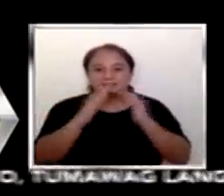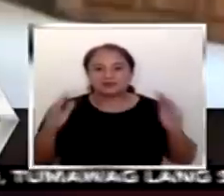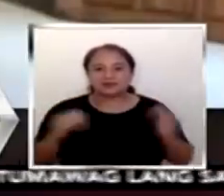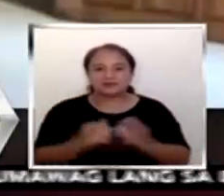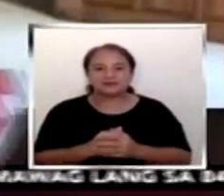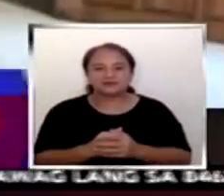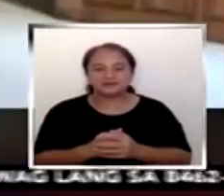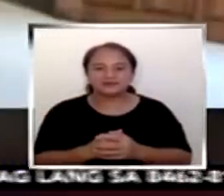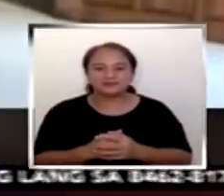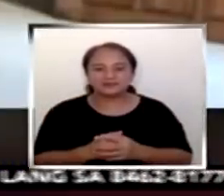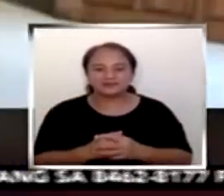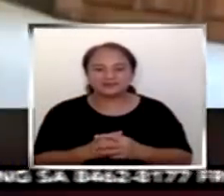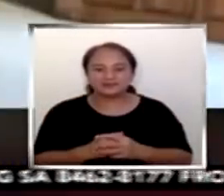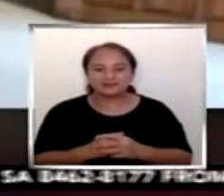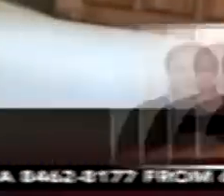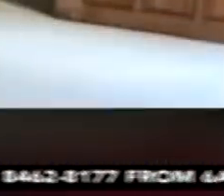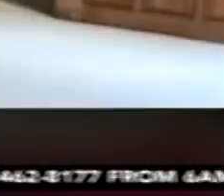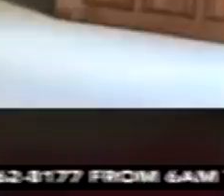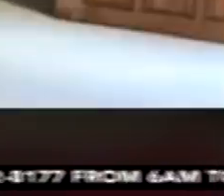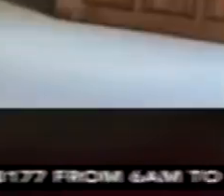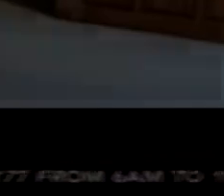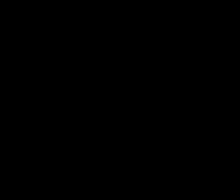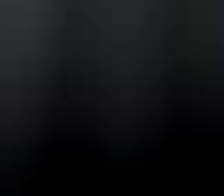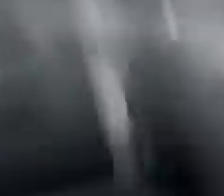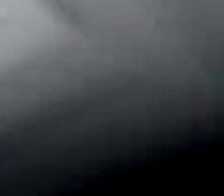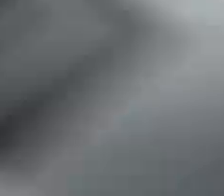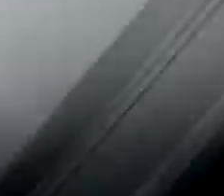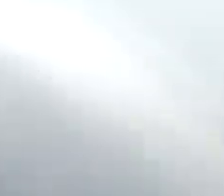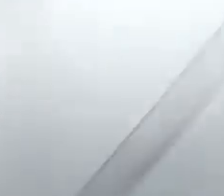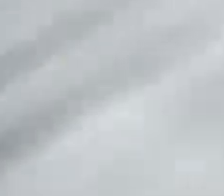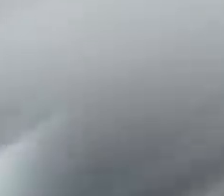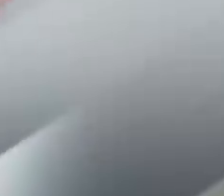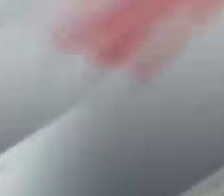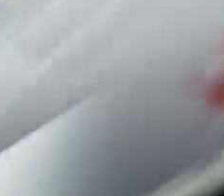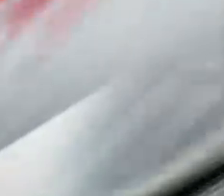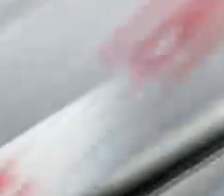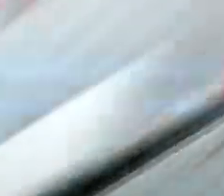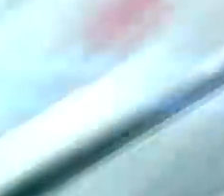Katatibayan, updated sa showbiz happenings.